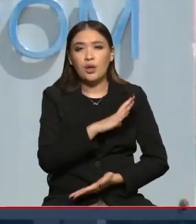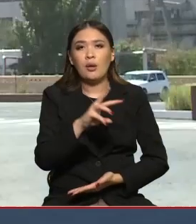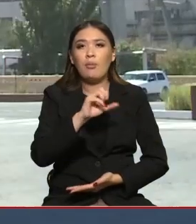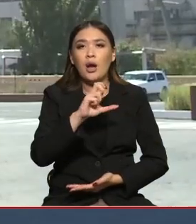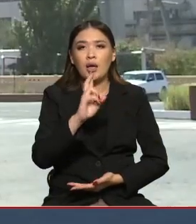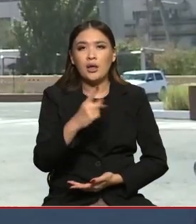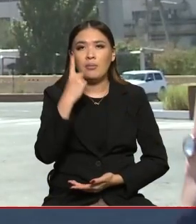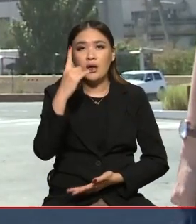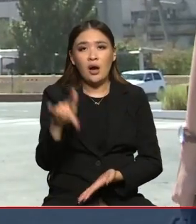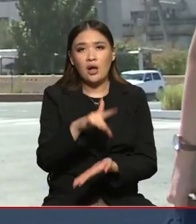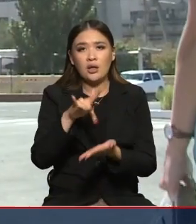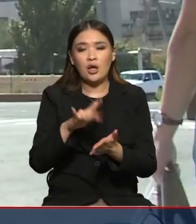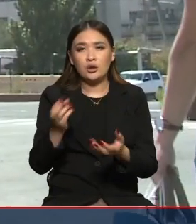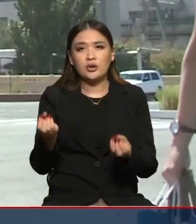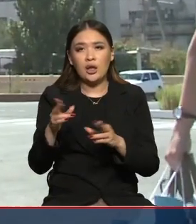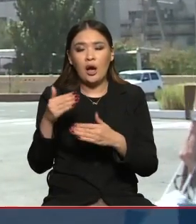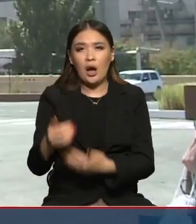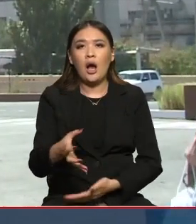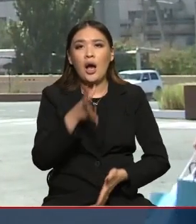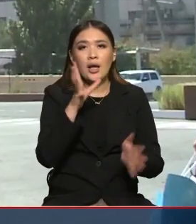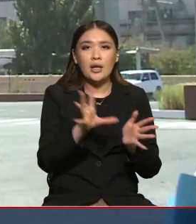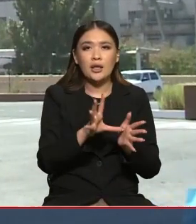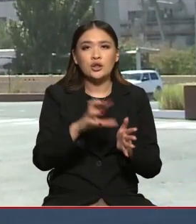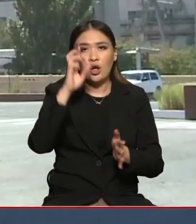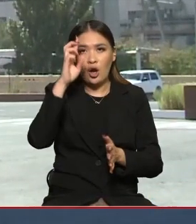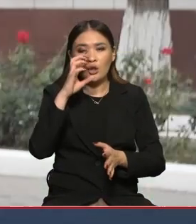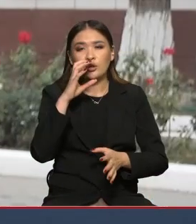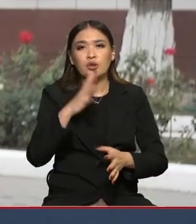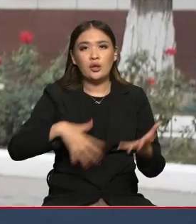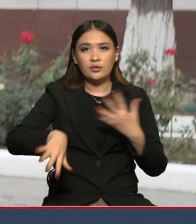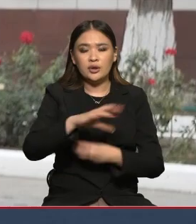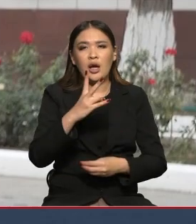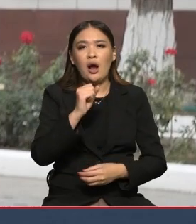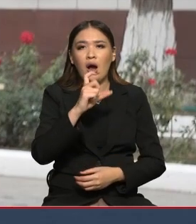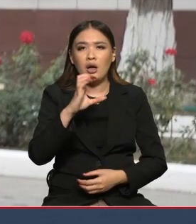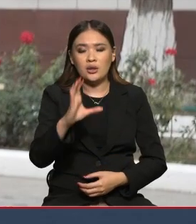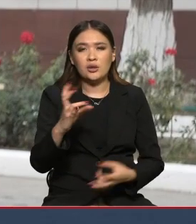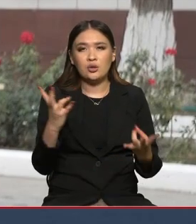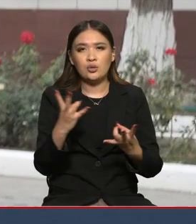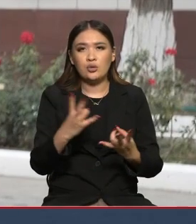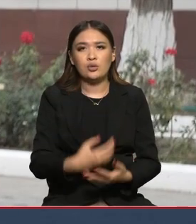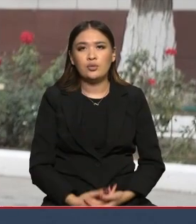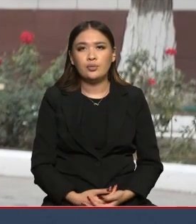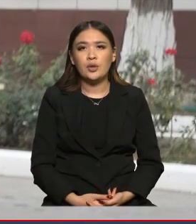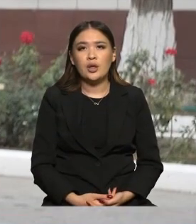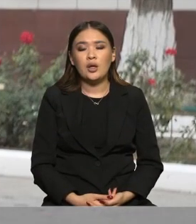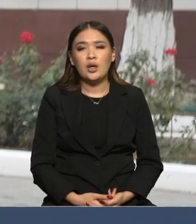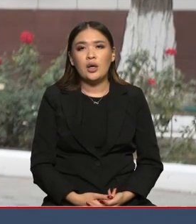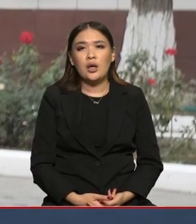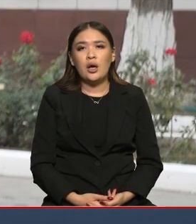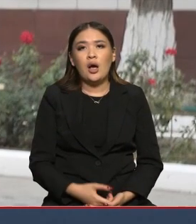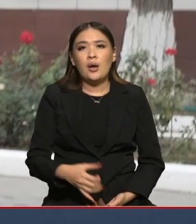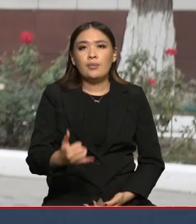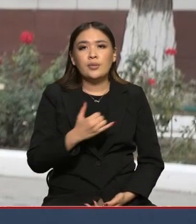бір қалаға арналған, ал елді электр энергиясымен қамту үшін АЭС керек. Как вы знаете, строительство АЭС... Бізге